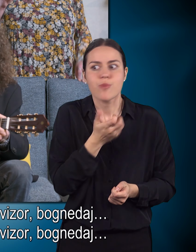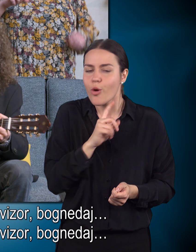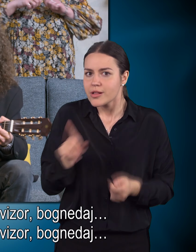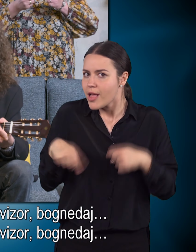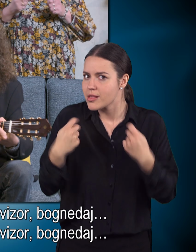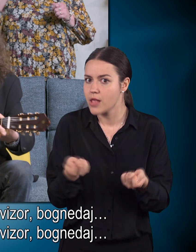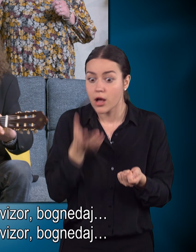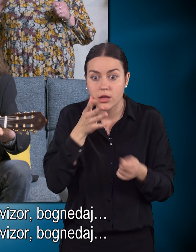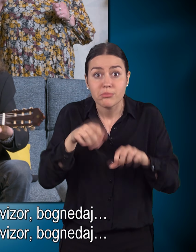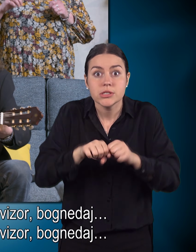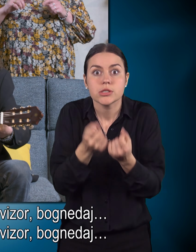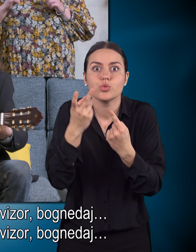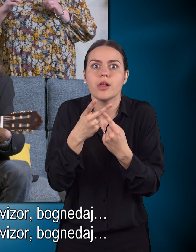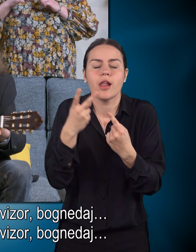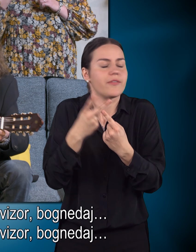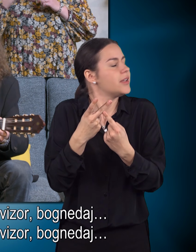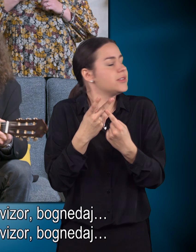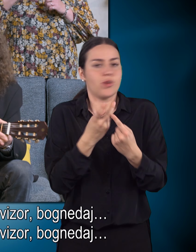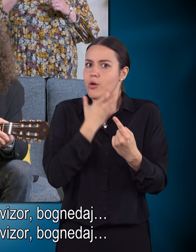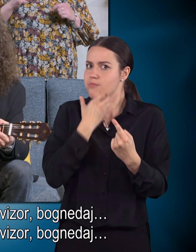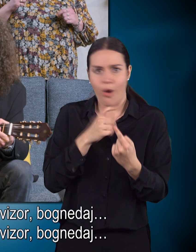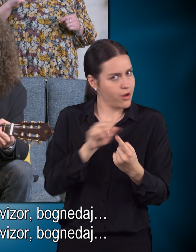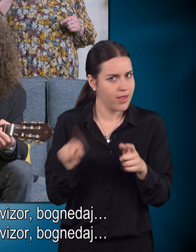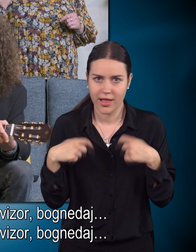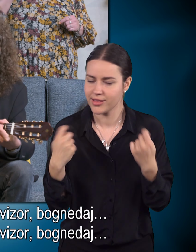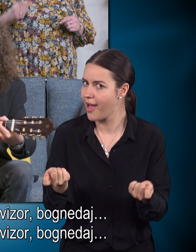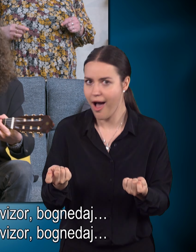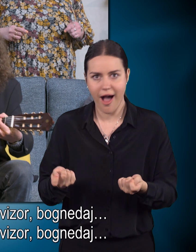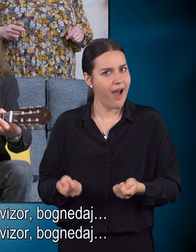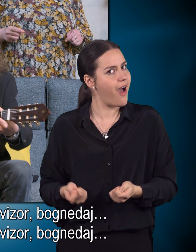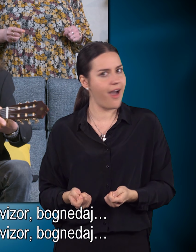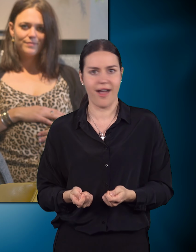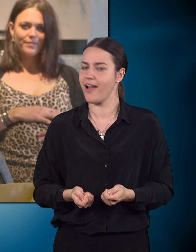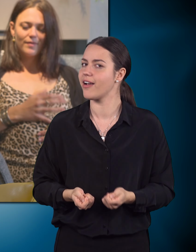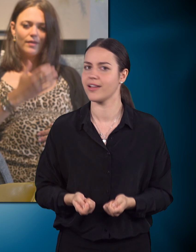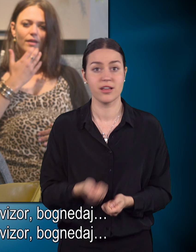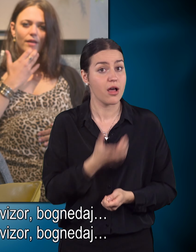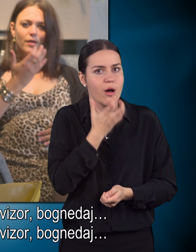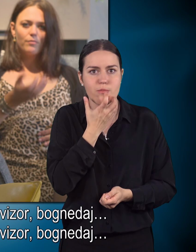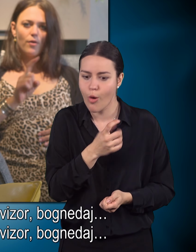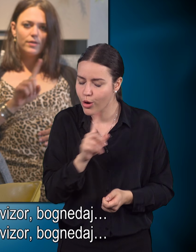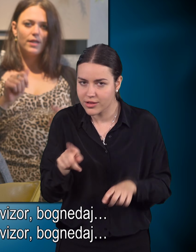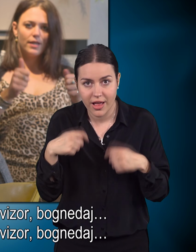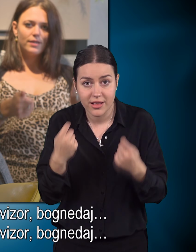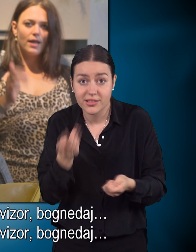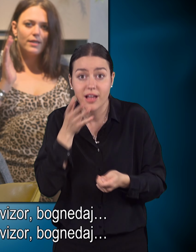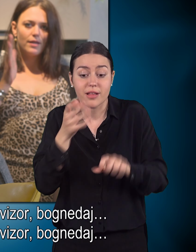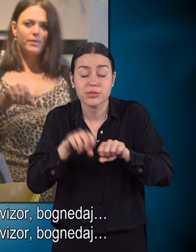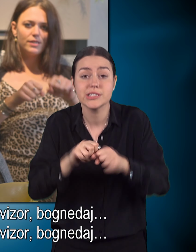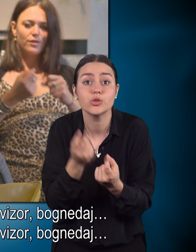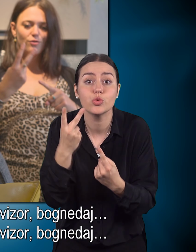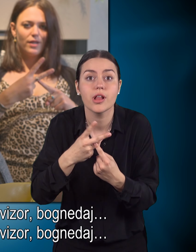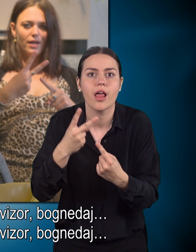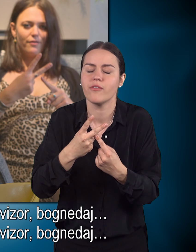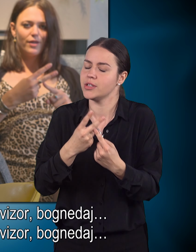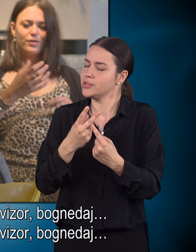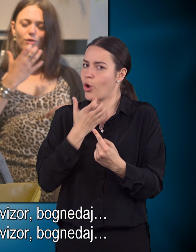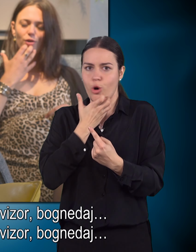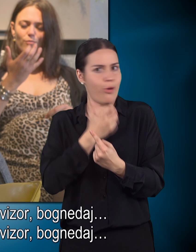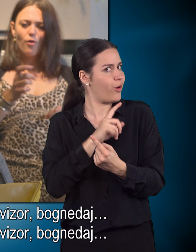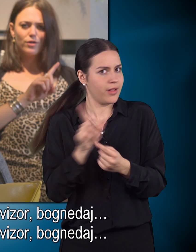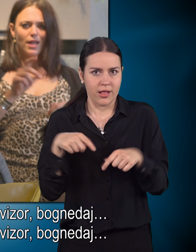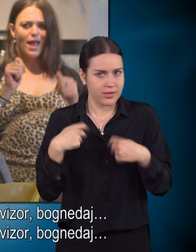Bog ne daj, da bi crklo televizor, Bog ne daj. Bog ne daj, da bi crklo